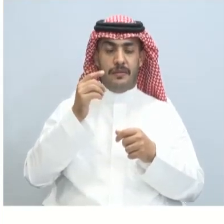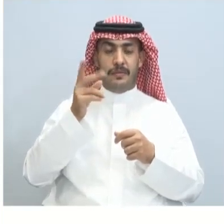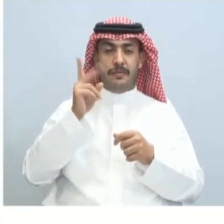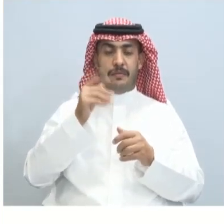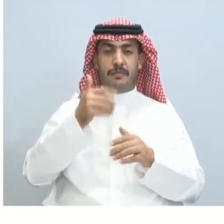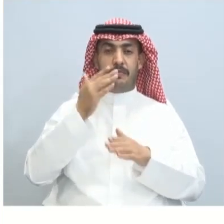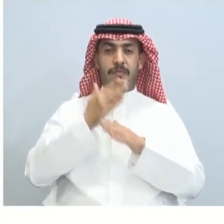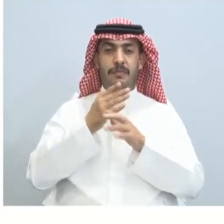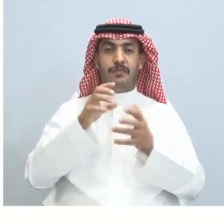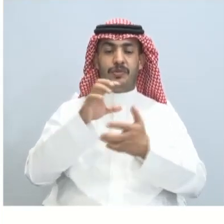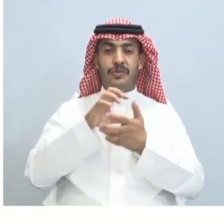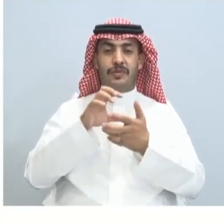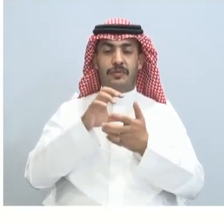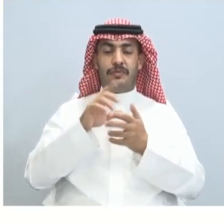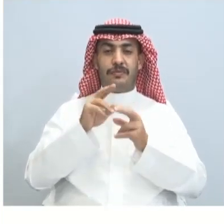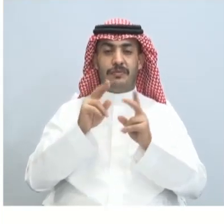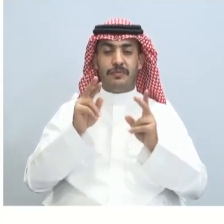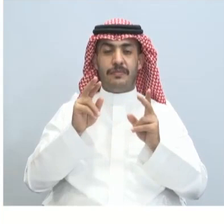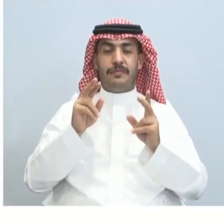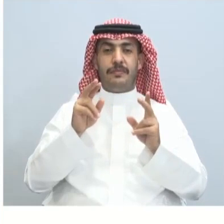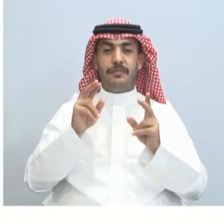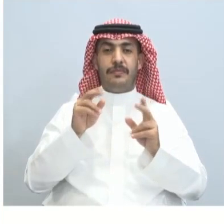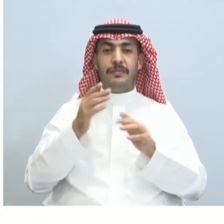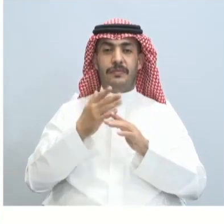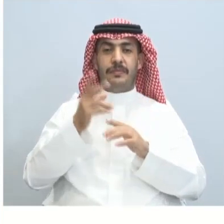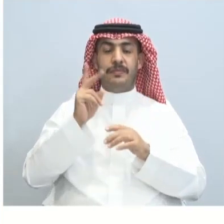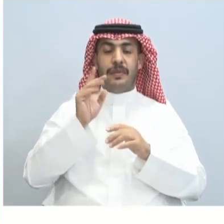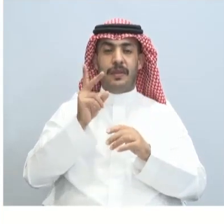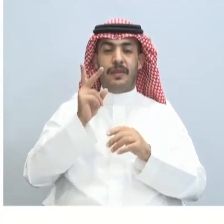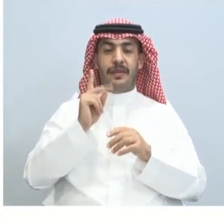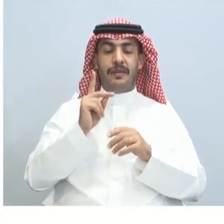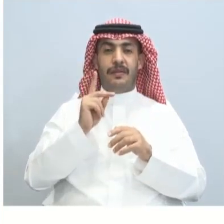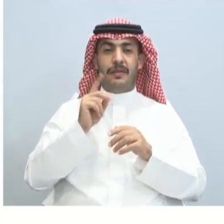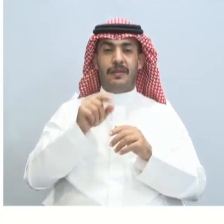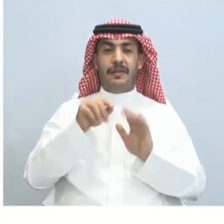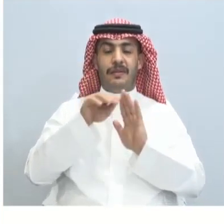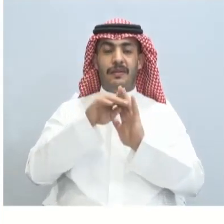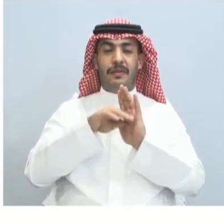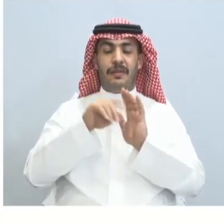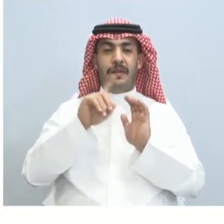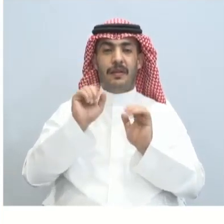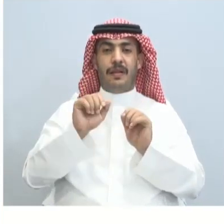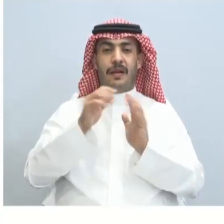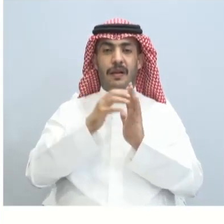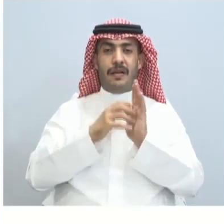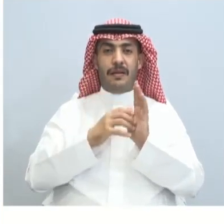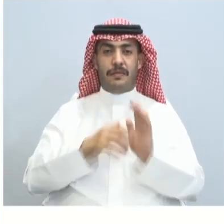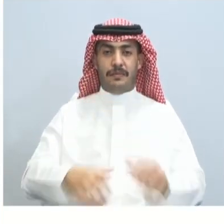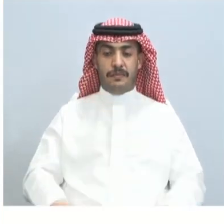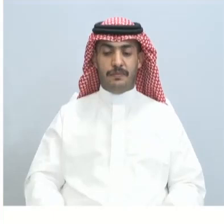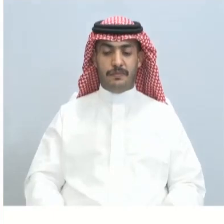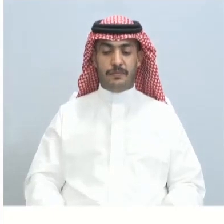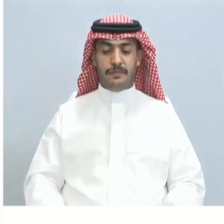تتسبب بمشاكل اخرى وايضا هي رساله ان هذه المنظمه لا تهتم بخطابات